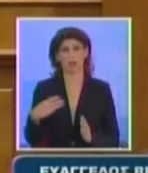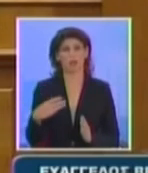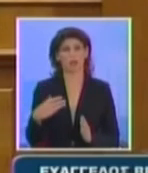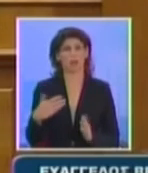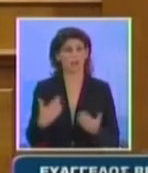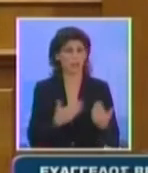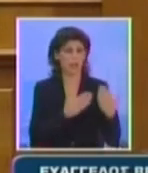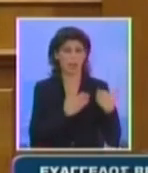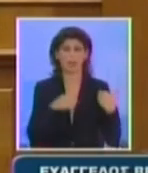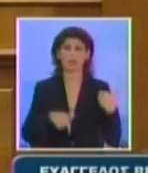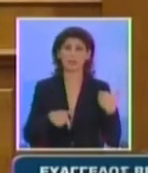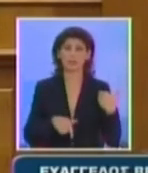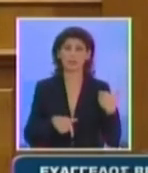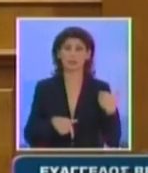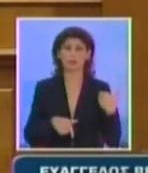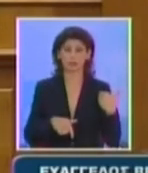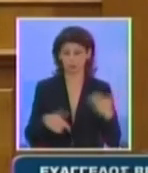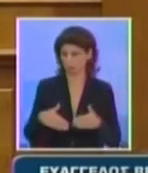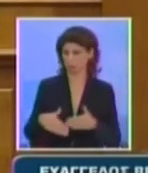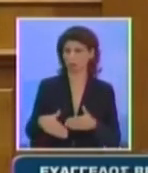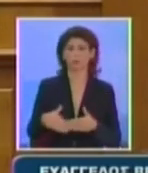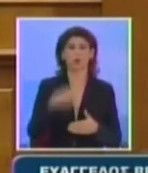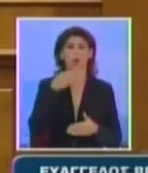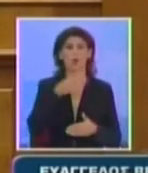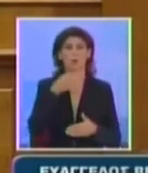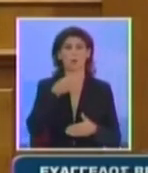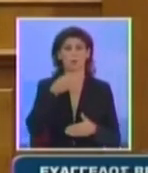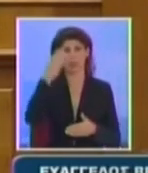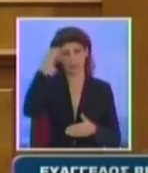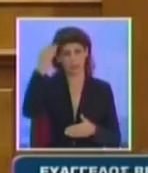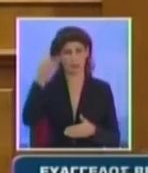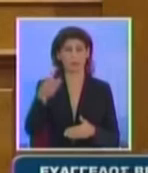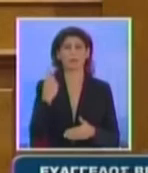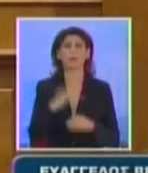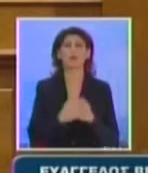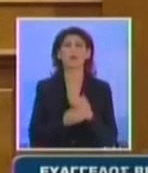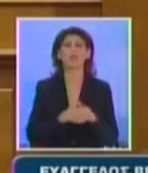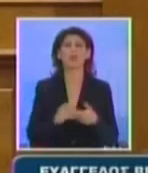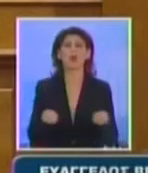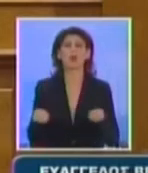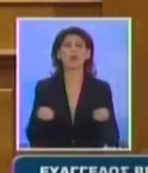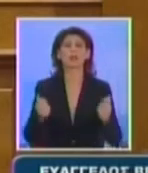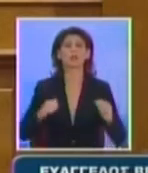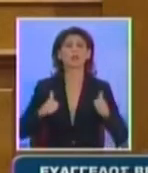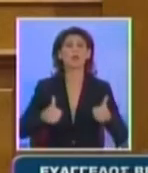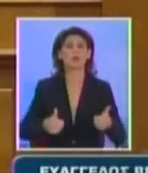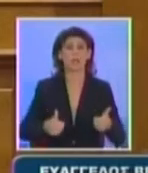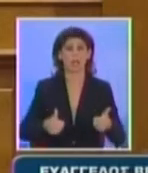είχε αναλάβει σήμερα, εν ώψη της ομιλίας του κυρίου Τσίπρα, μια πολύ ενδιαφέρουσα οργανωτική